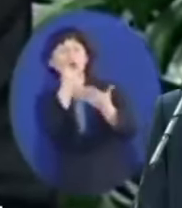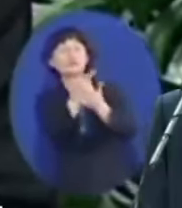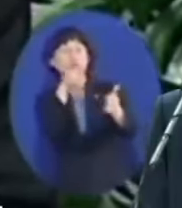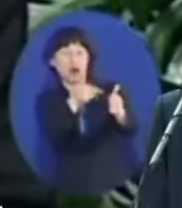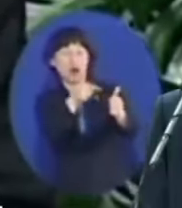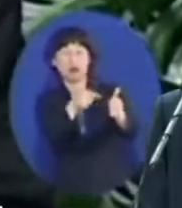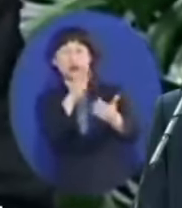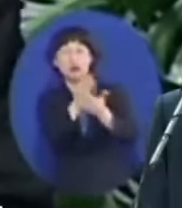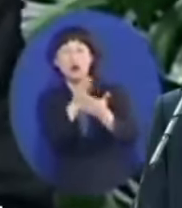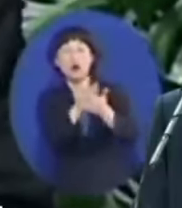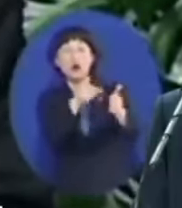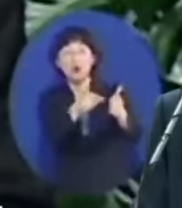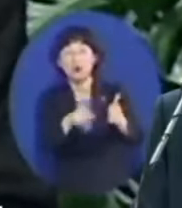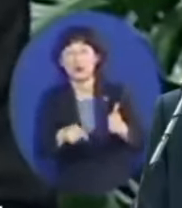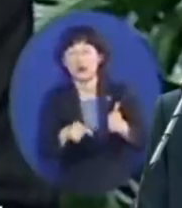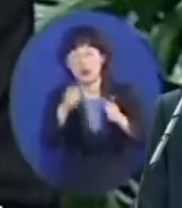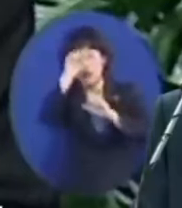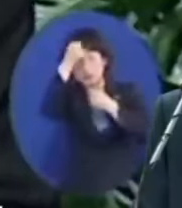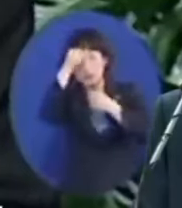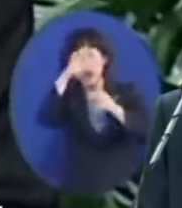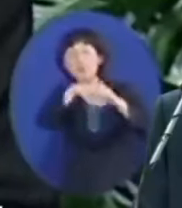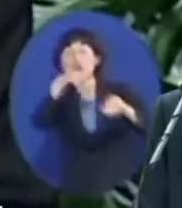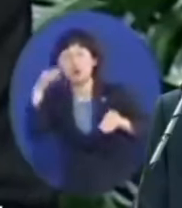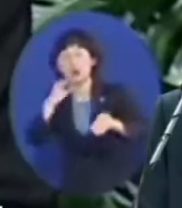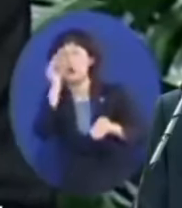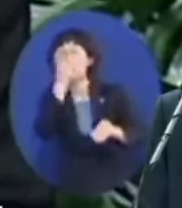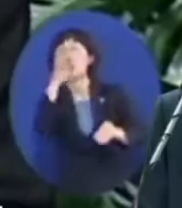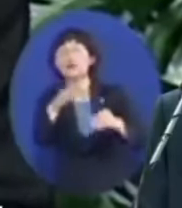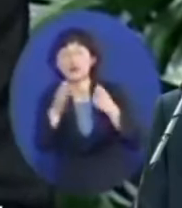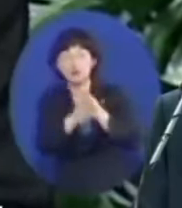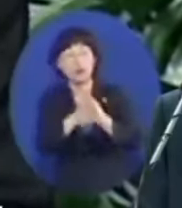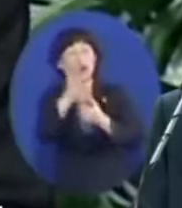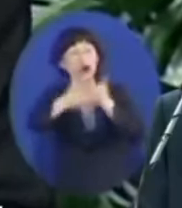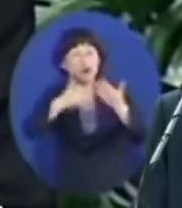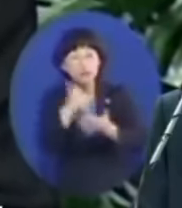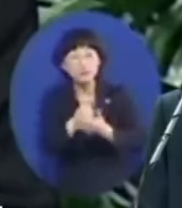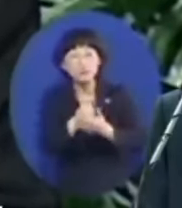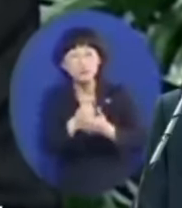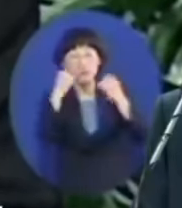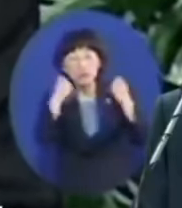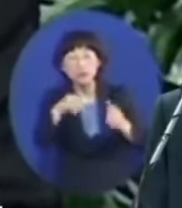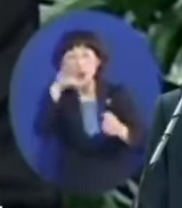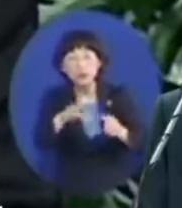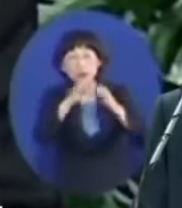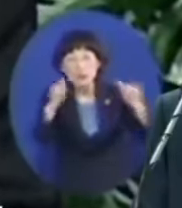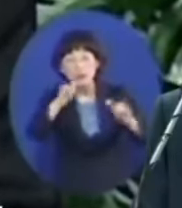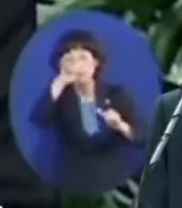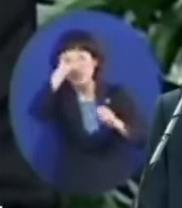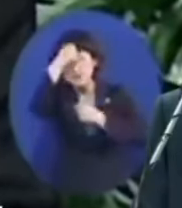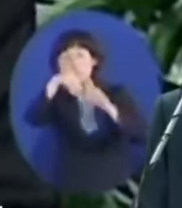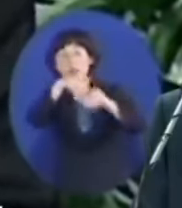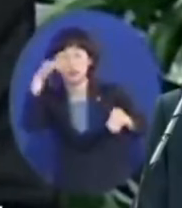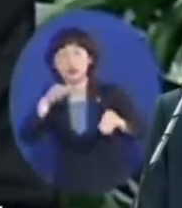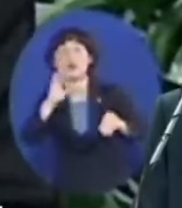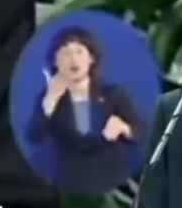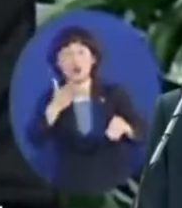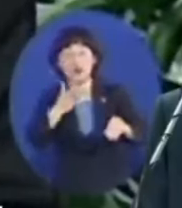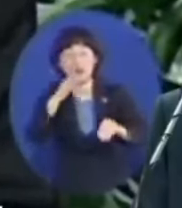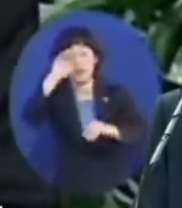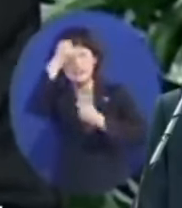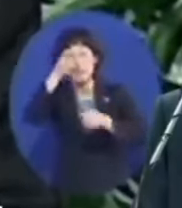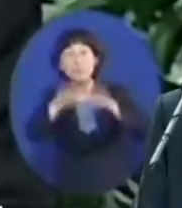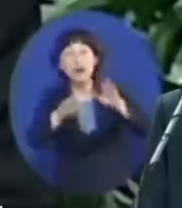거룩하니 신발을 벗어라. 하나님이 계신 것은 인간의 신발을 벗어야 되는 것입니다. 신발에는 행위를 말하는데